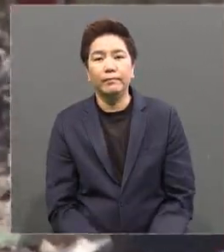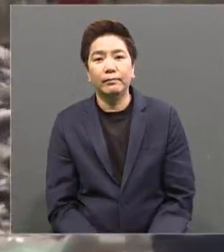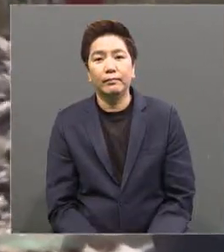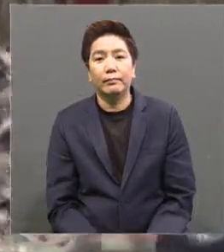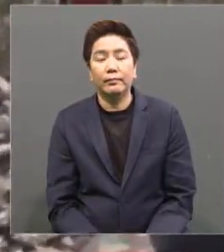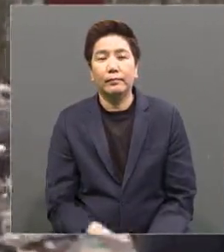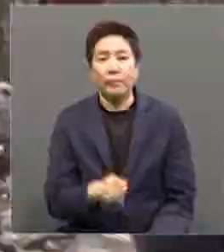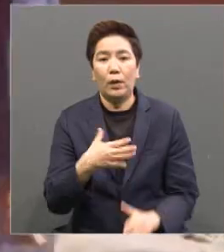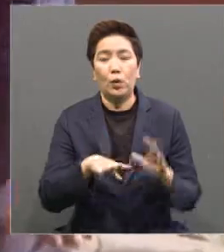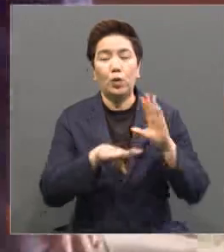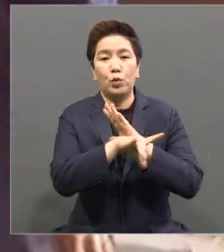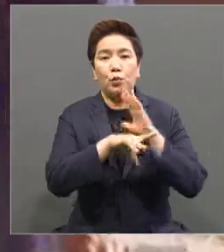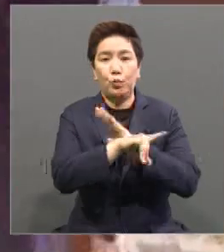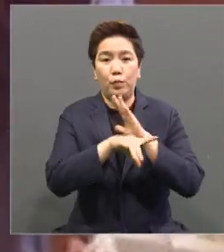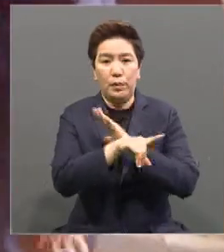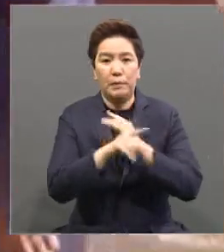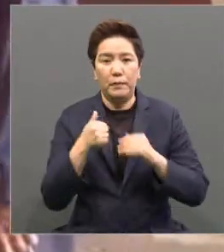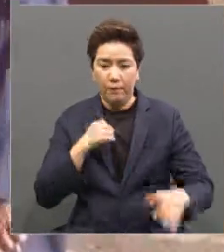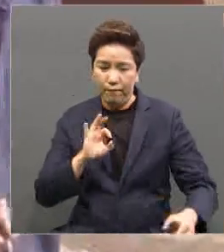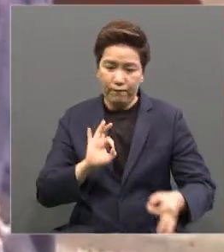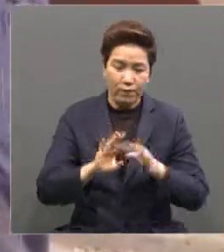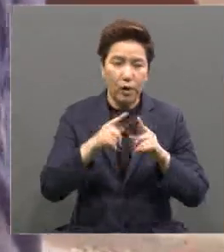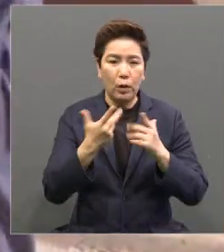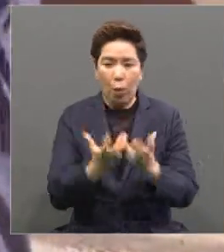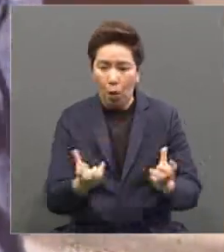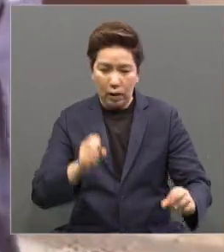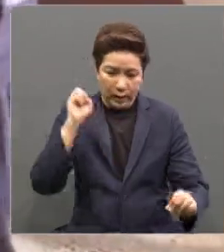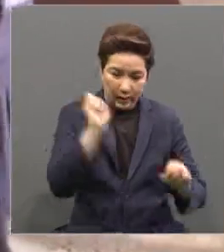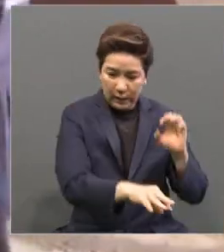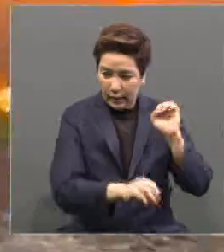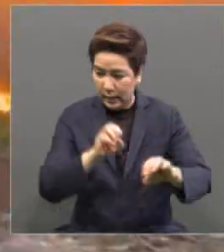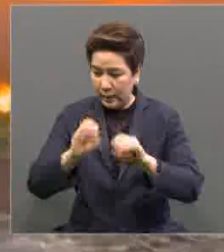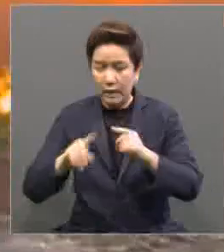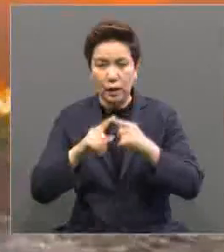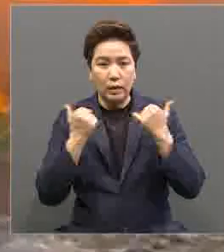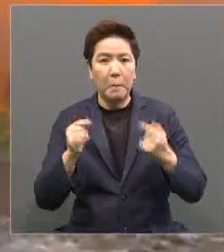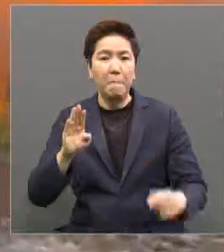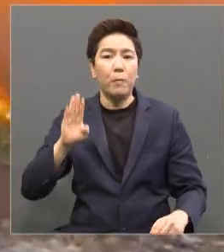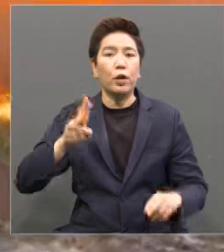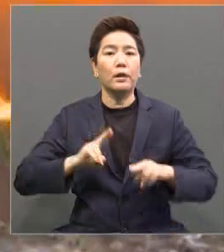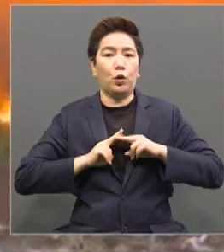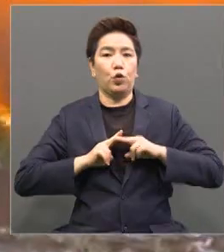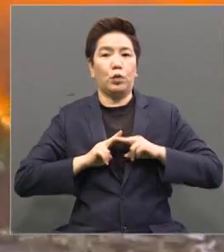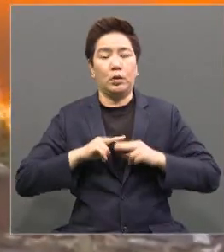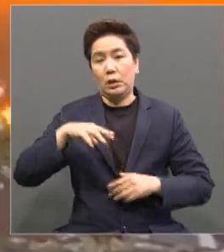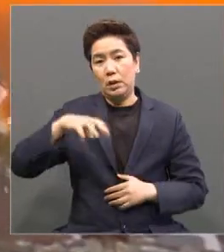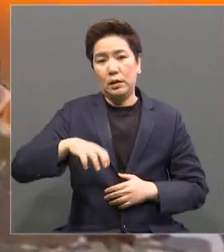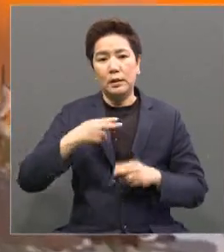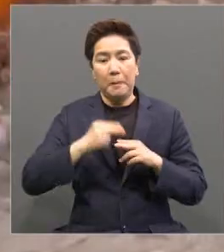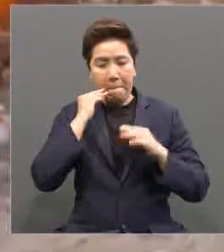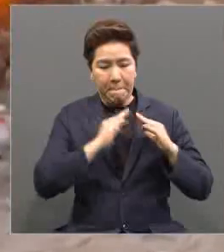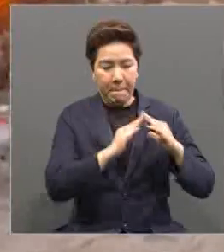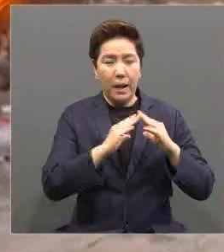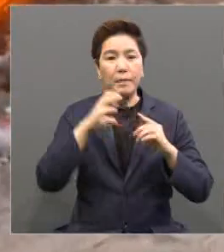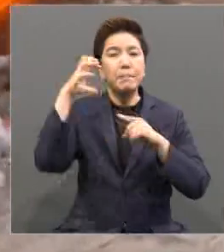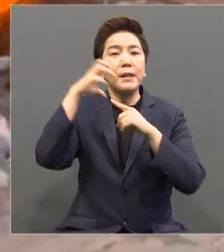ในขณะที่จังหวัดชลบุรีค่ะก็มีเหตุไฟไหม้บ่อทิ้งขยะเหมือนกันคราวนี้เป็นของบริษัทเอกชนแห่งหนึ่งนะคะที่บริเวณหลังหมู่บ้านพัทย